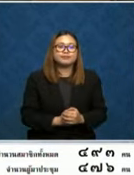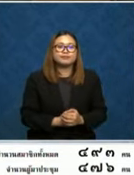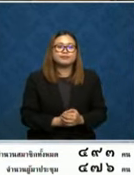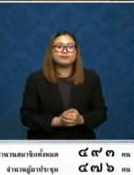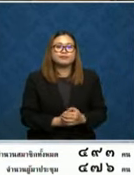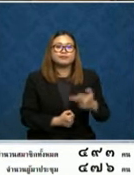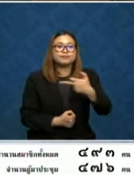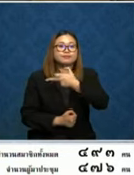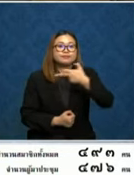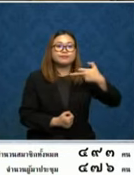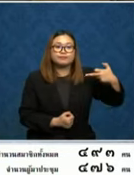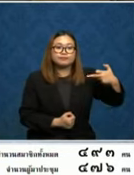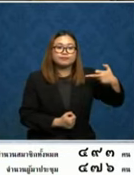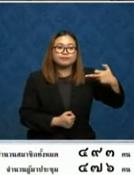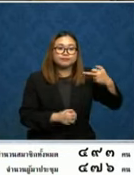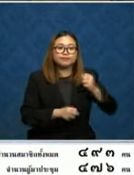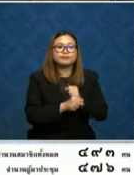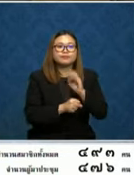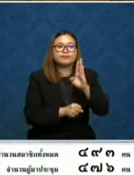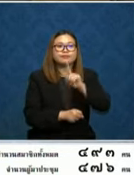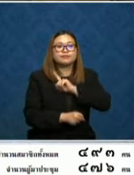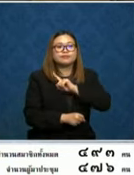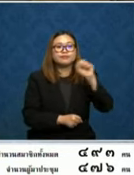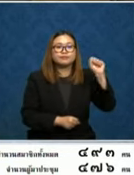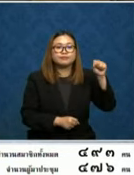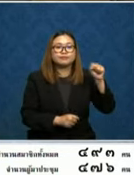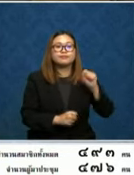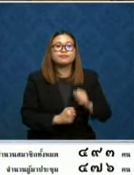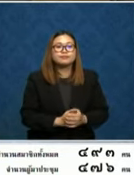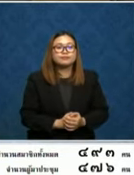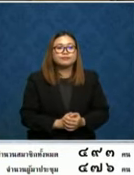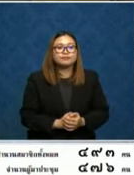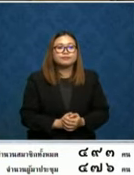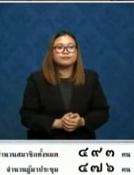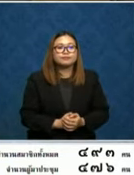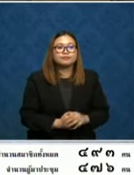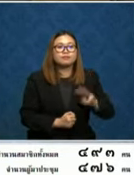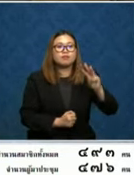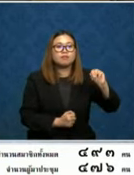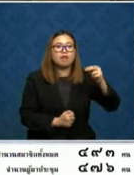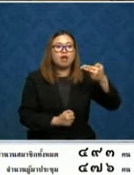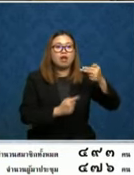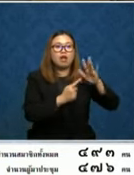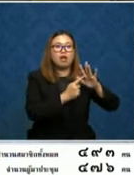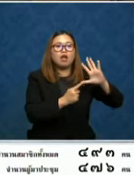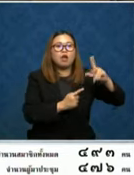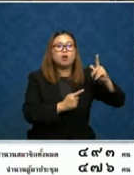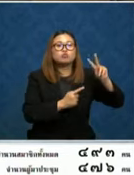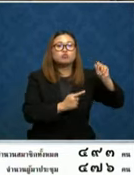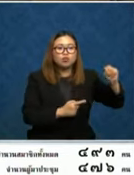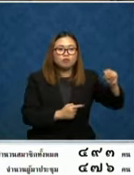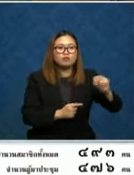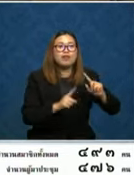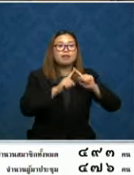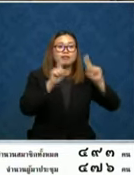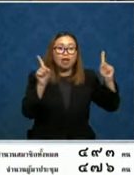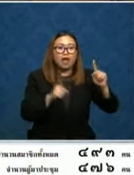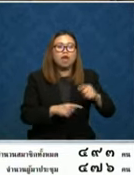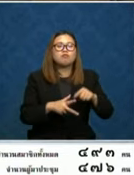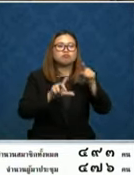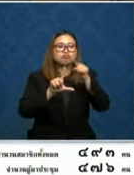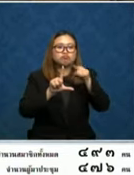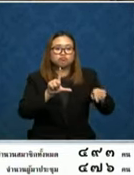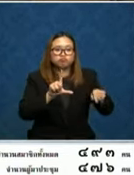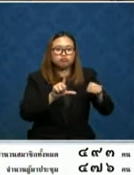จว่าเป็นมหาชนจริงครับแต่ก็ผ่านการถือหุ้นของกระทรวงการคลังผมฝาก